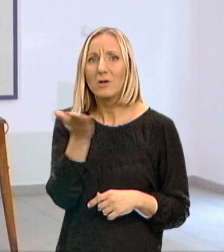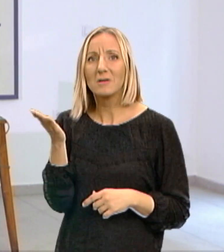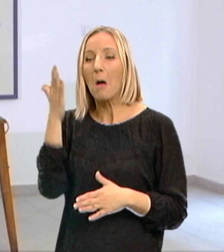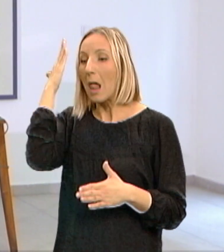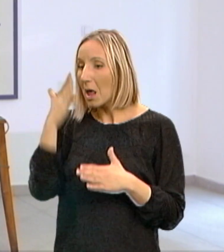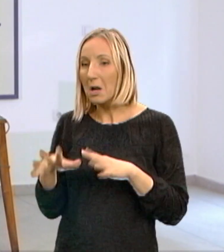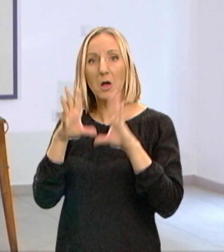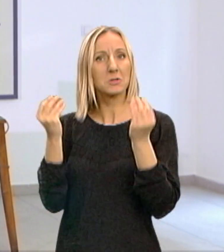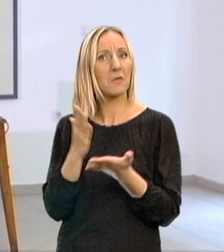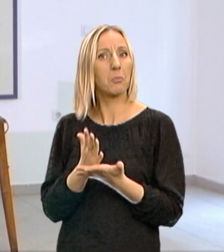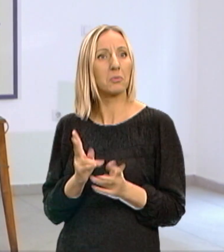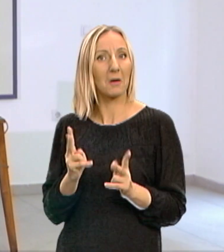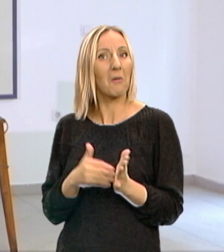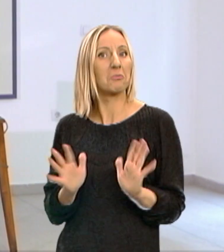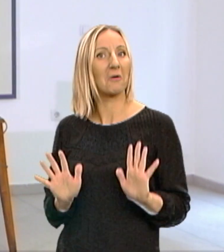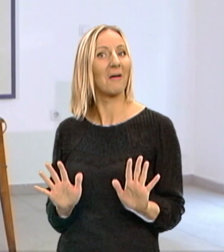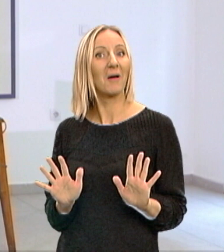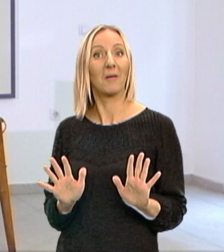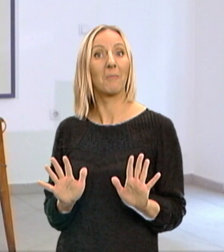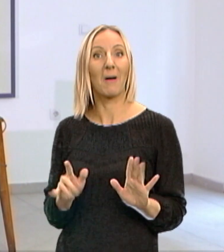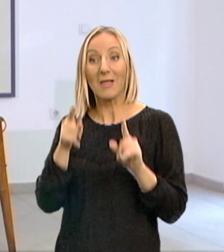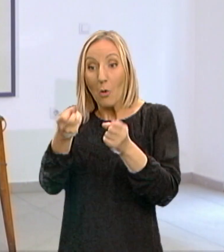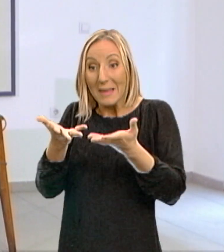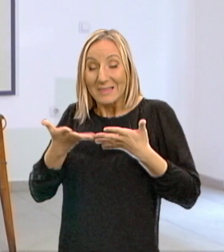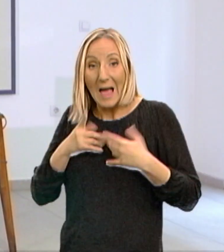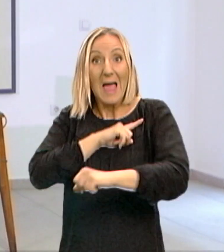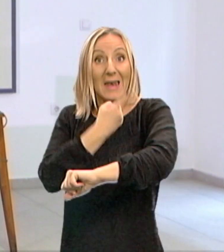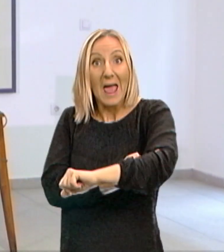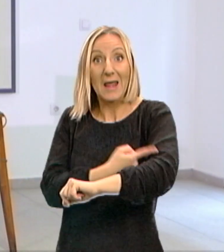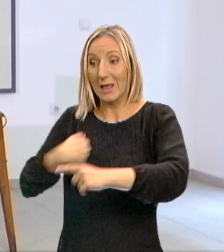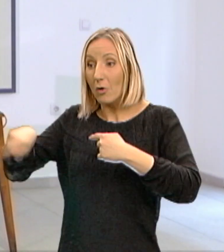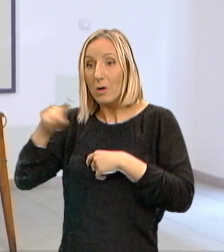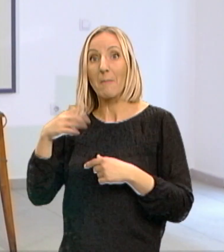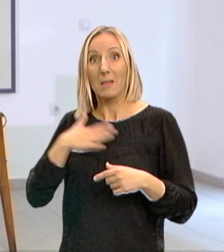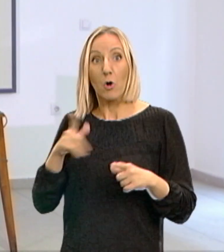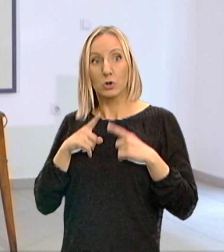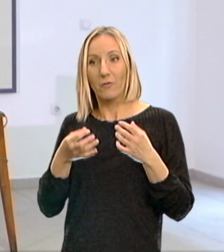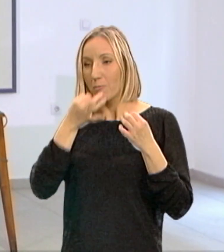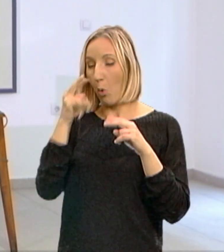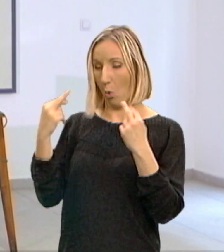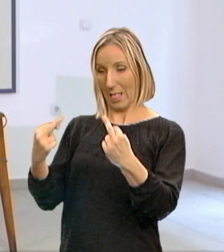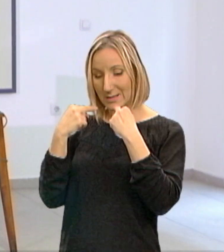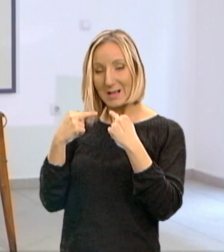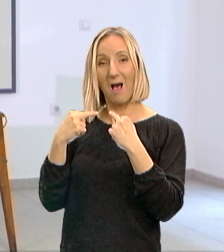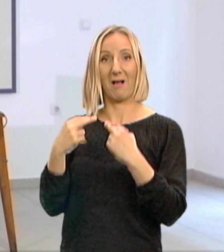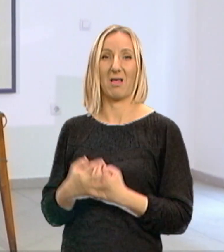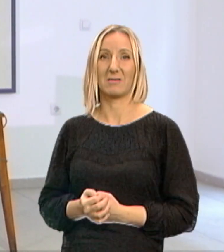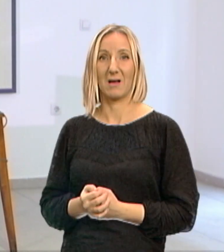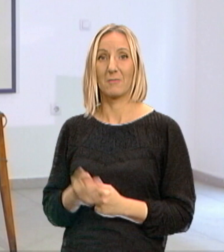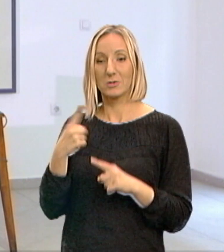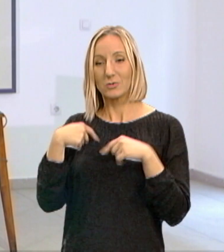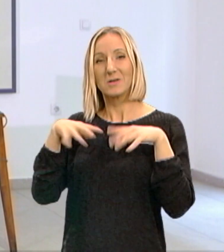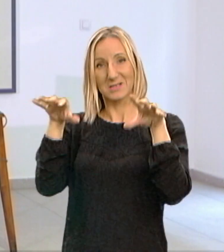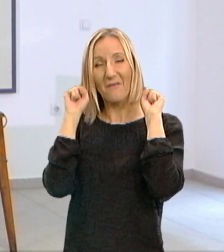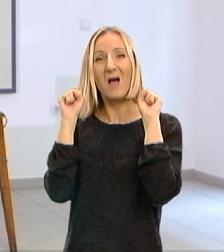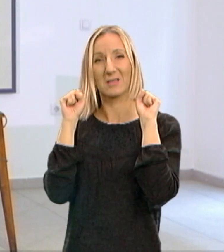sve ispadne kako treba, daju vama energiju da vi svoj život bolje sagledate, zato što shvatite